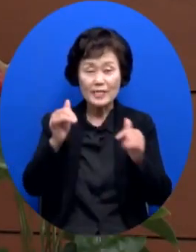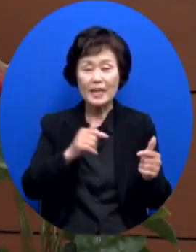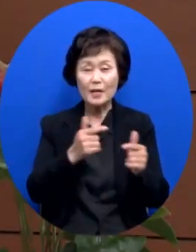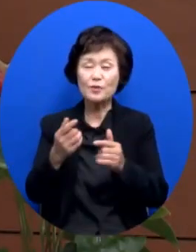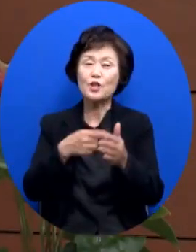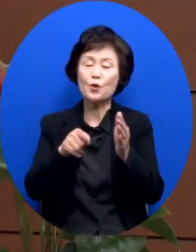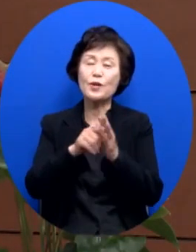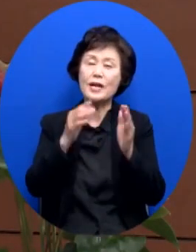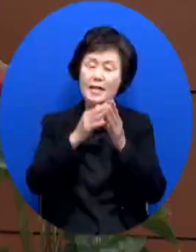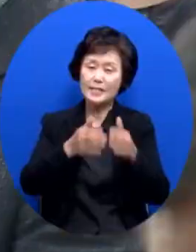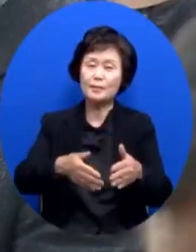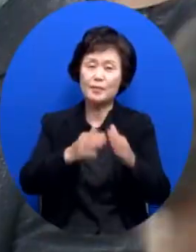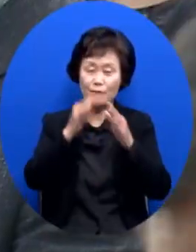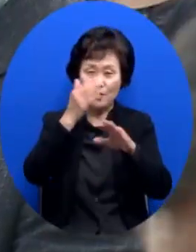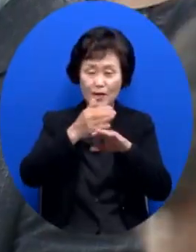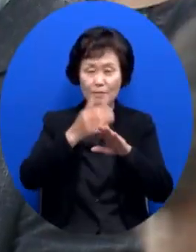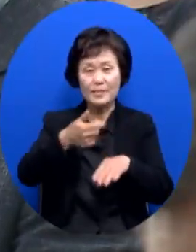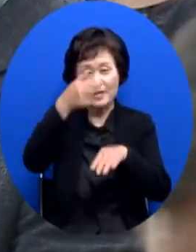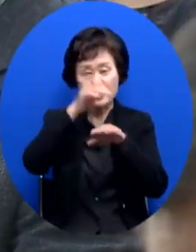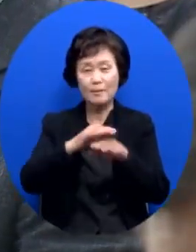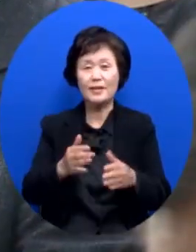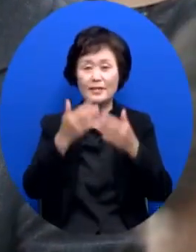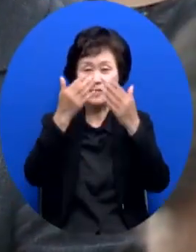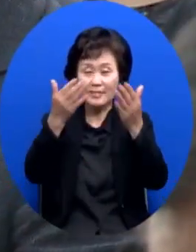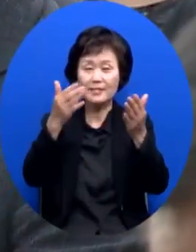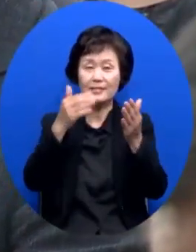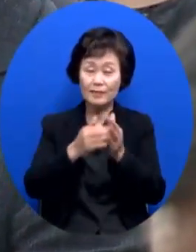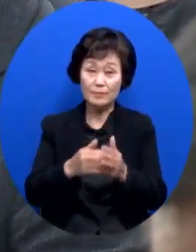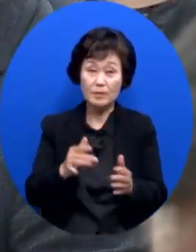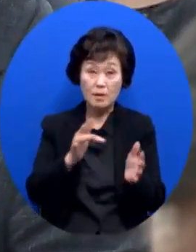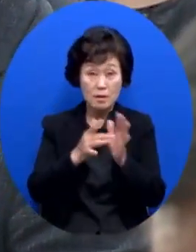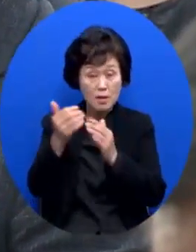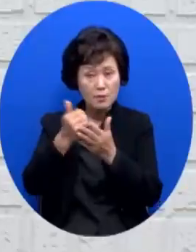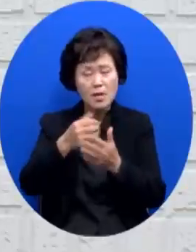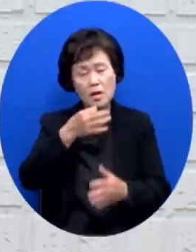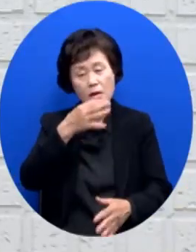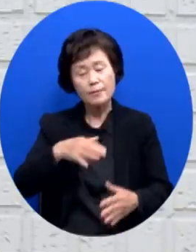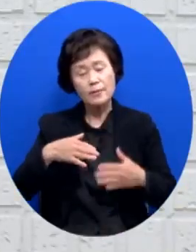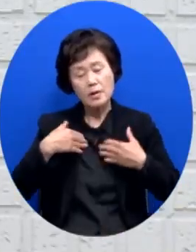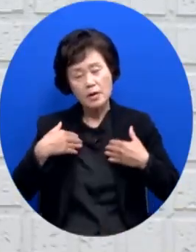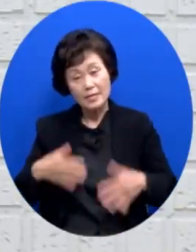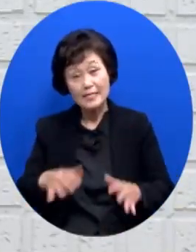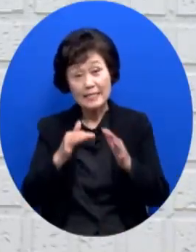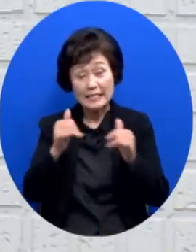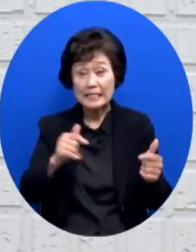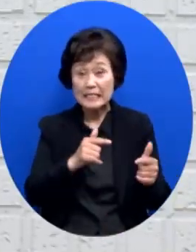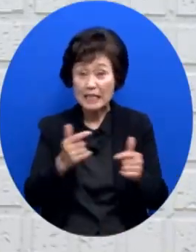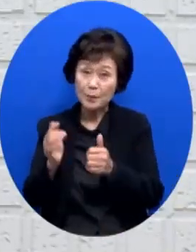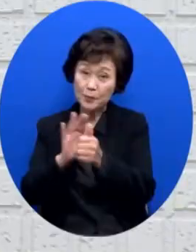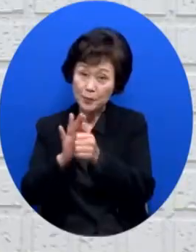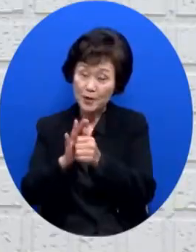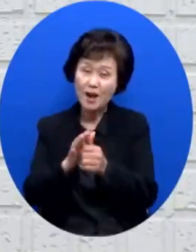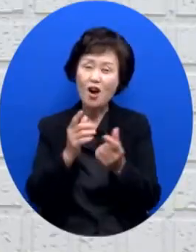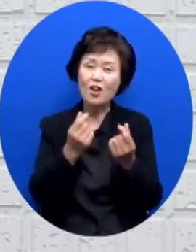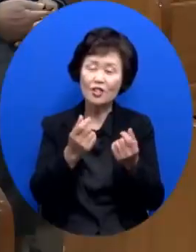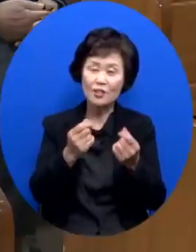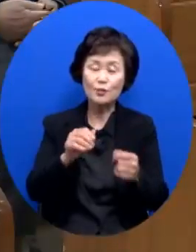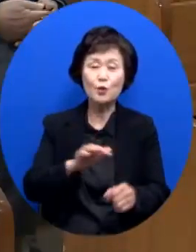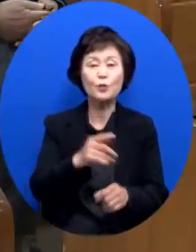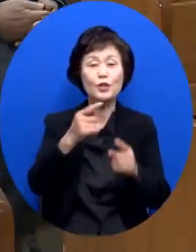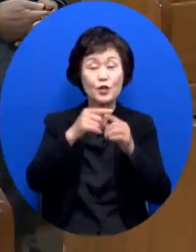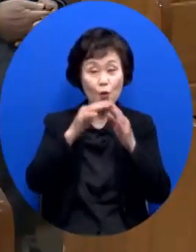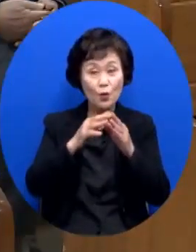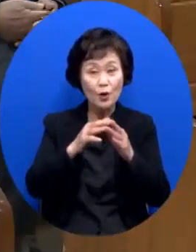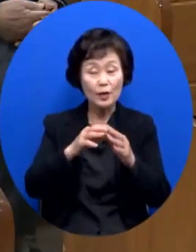말씀을 전한 예장통합 부총회장 이순창 목사는 예수님께서 힘들고 지친 사람들을 보살폈듯이 성법교회도